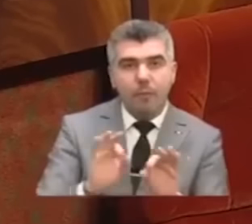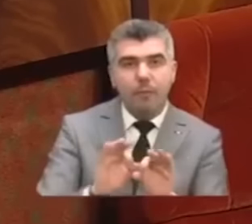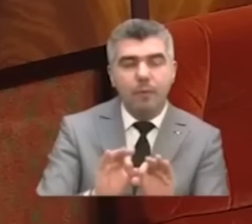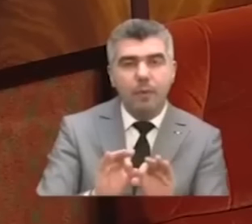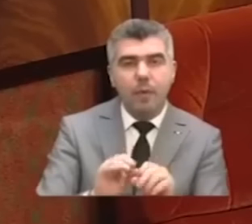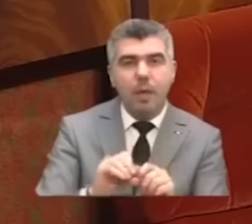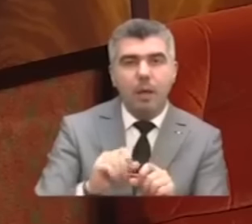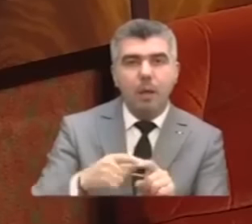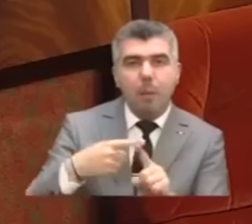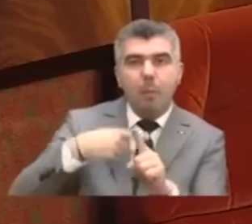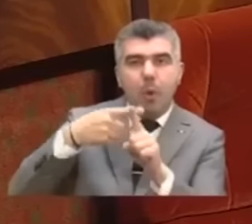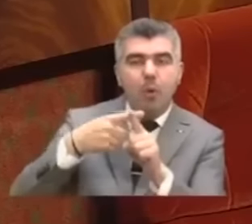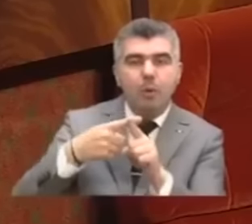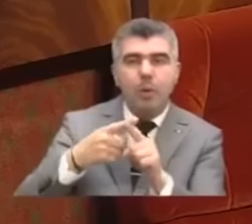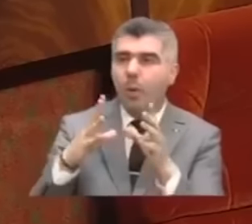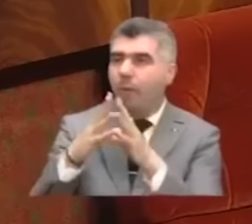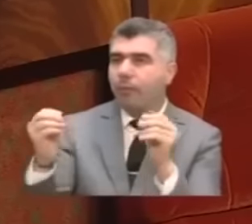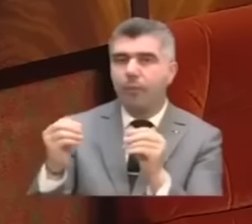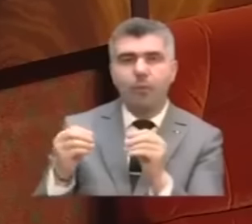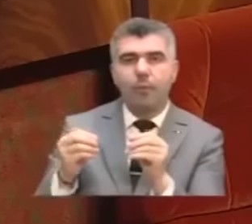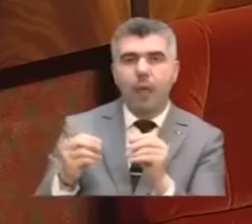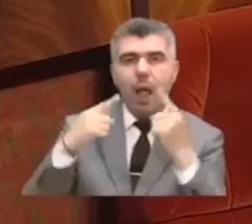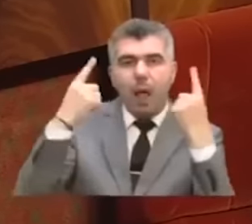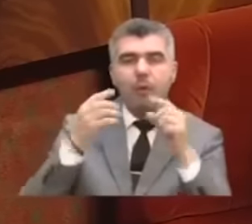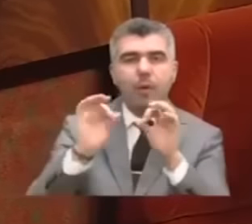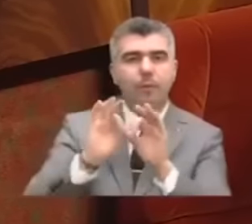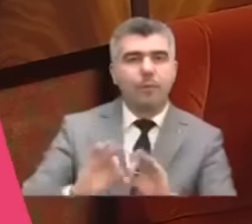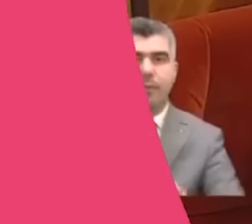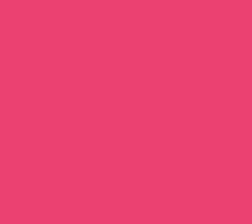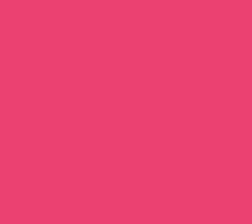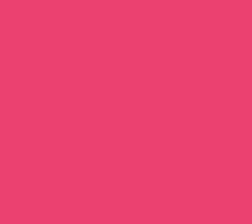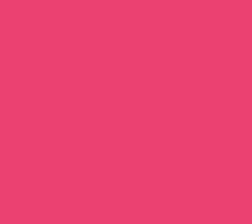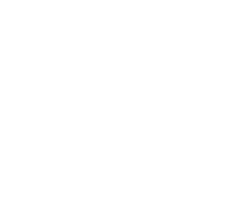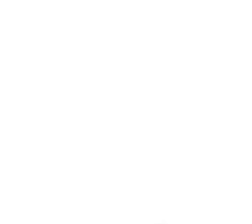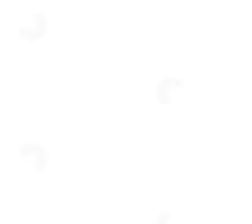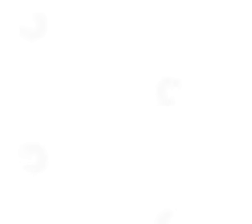غالي، ما غادي تلقاش العرض على الصعيد الوطني.